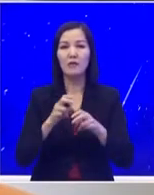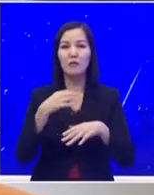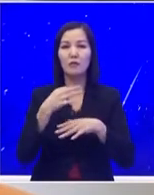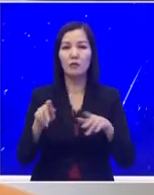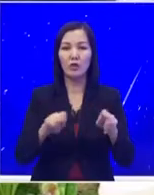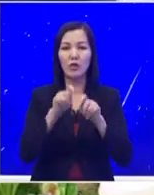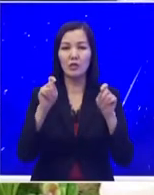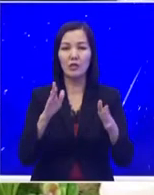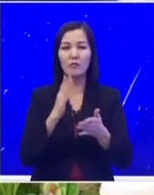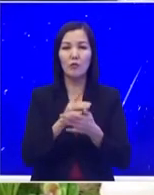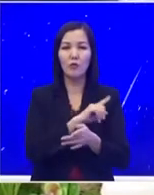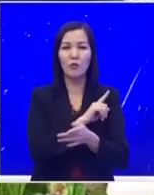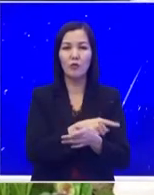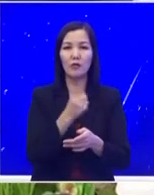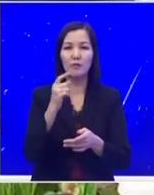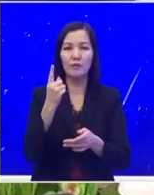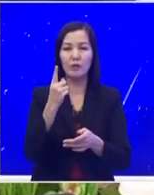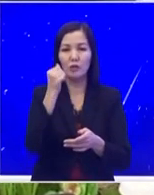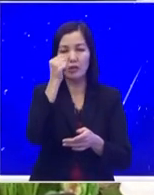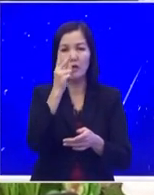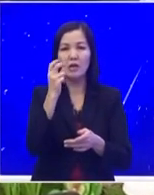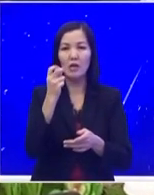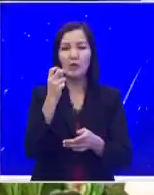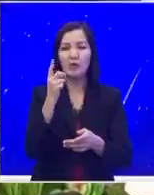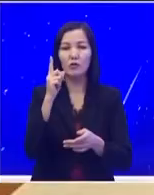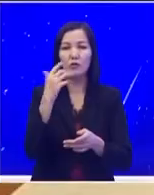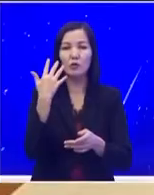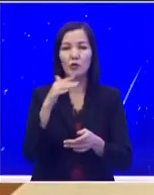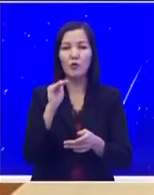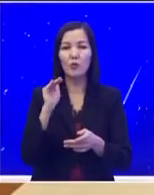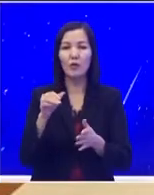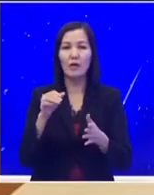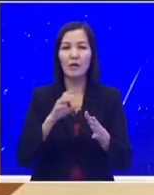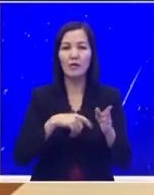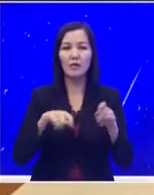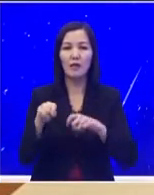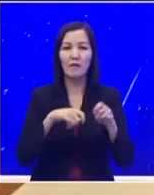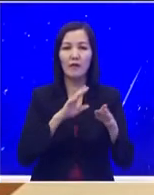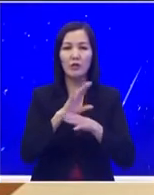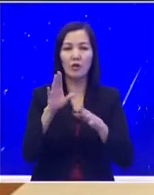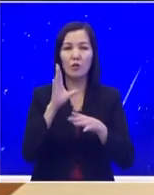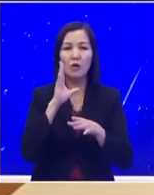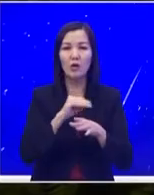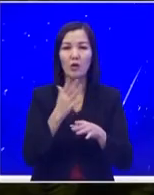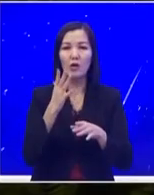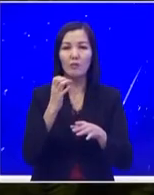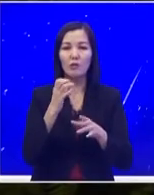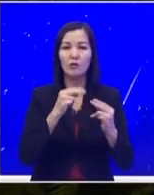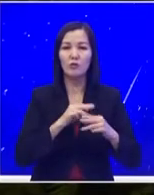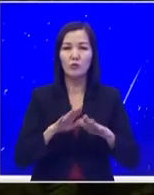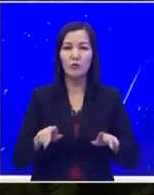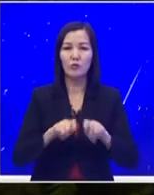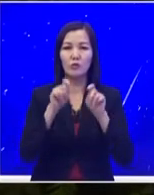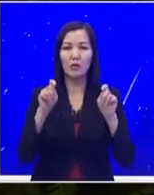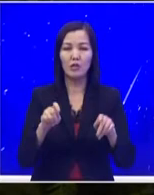іске қосылмақ. Қуаты жылына 150 мыңнан 250 мың данаға дейін тауар шығаруға қауқарлы. Онда шамамен 500-дей жұмыс орны